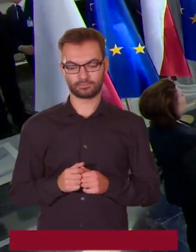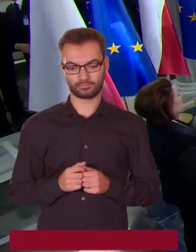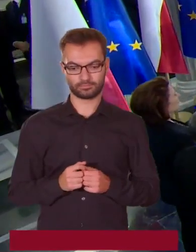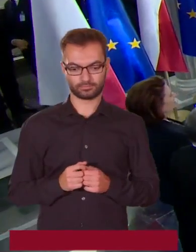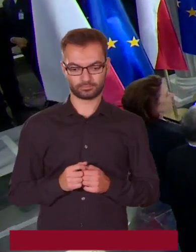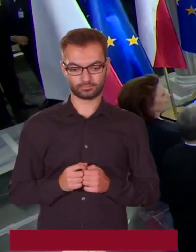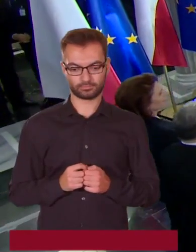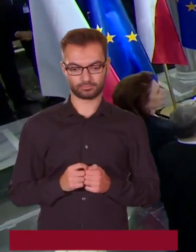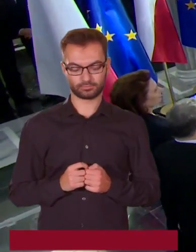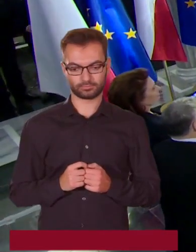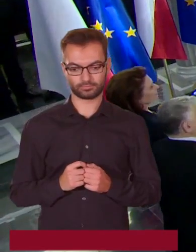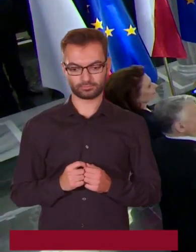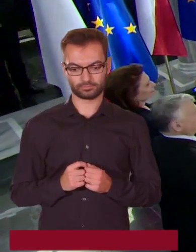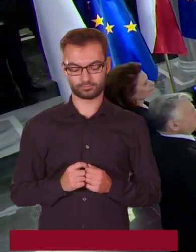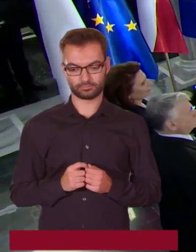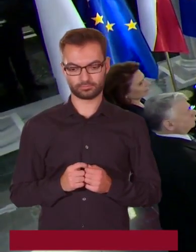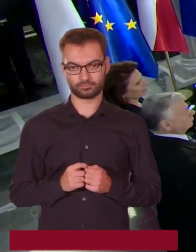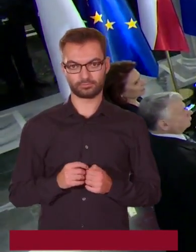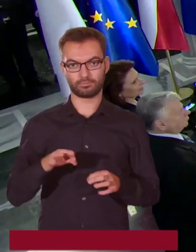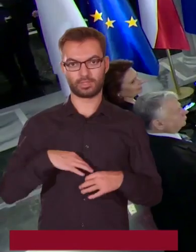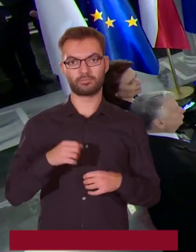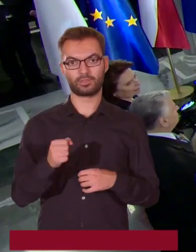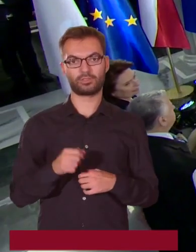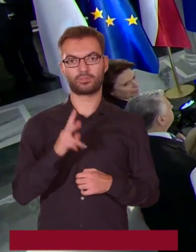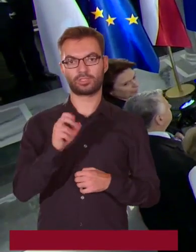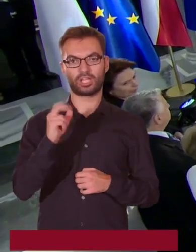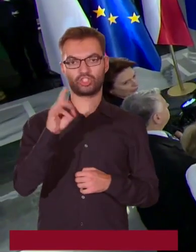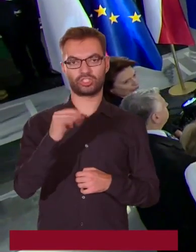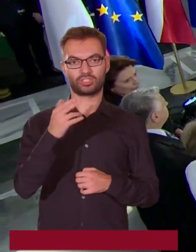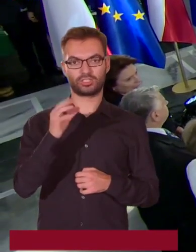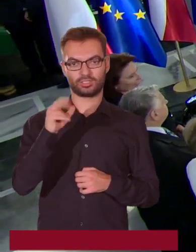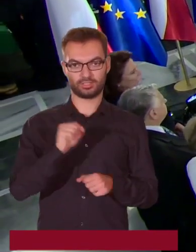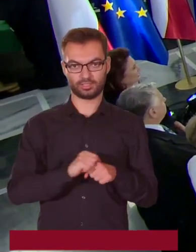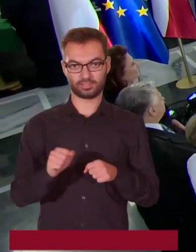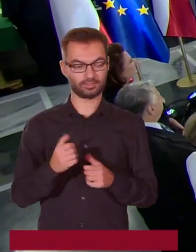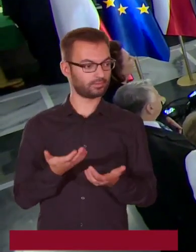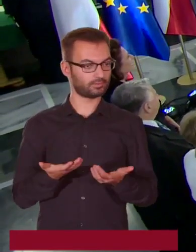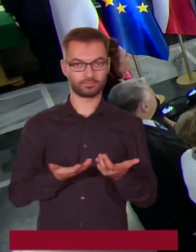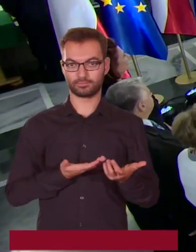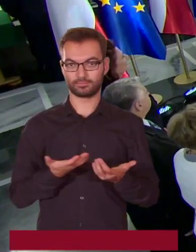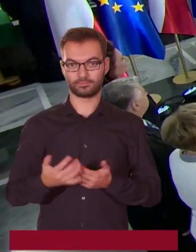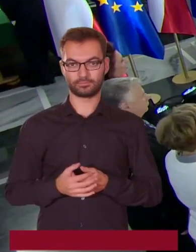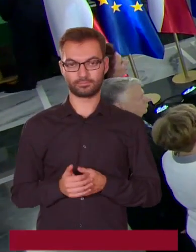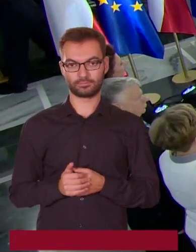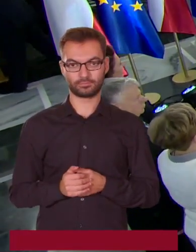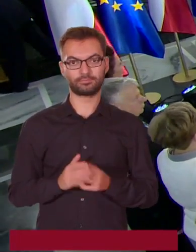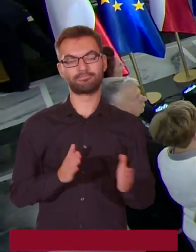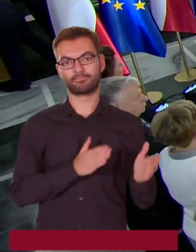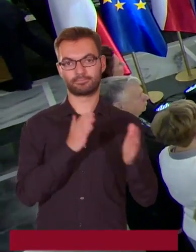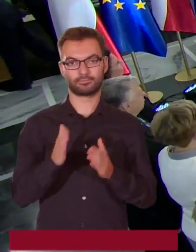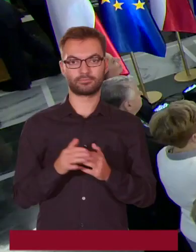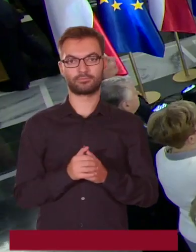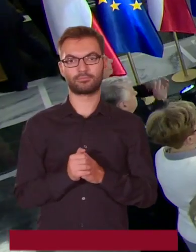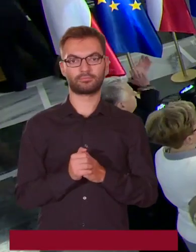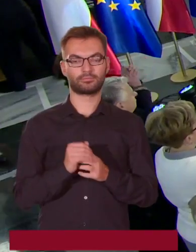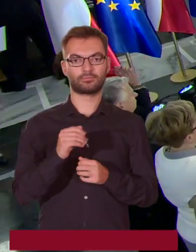Czy pan poseł Jarosław Kaczyński jest obecny na sali? To w takiej sytuacji poproszę panią Bożenę